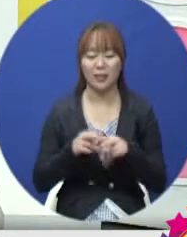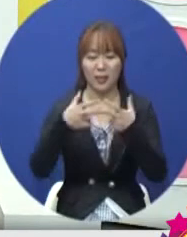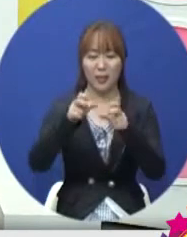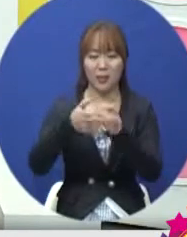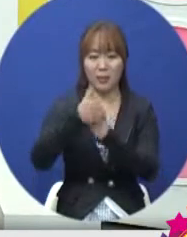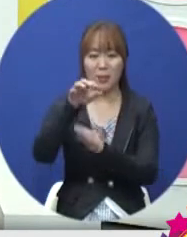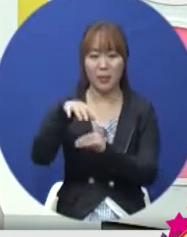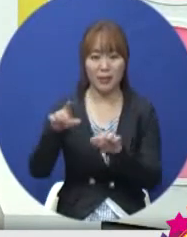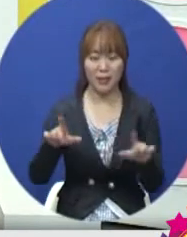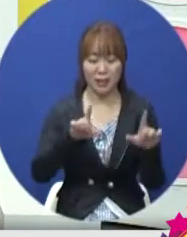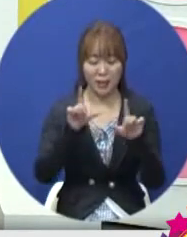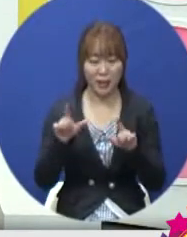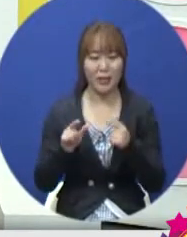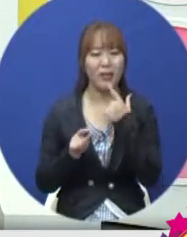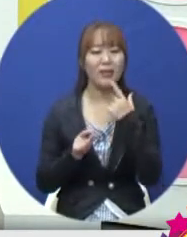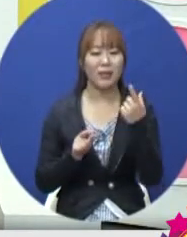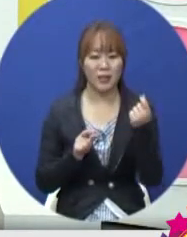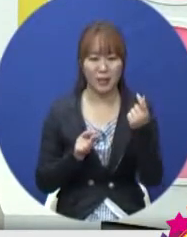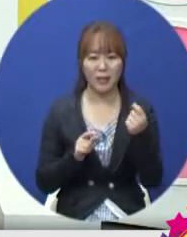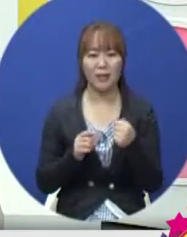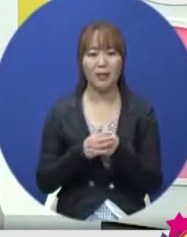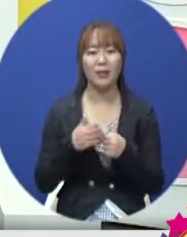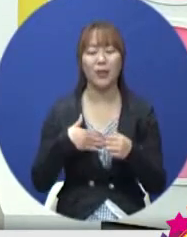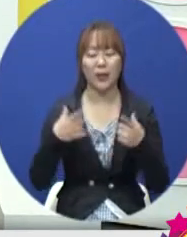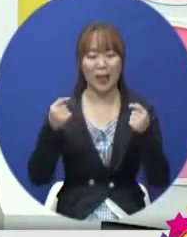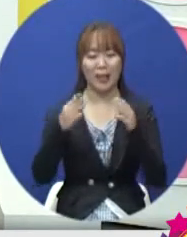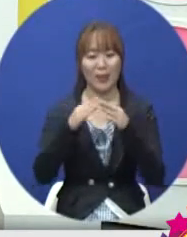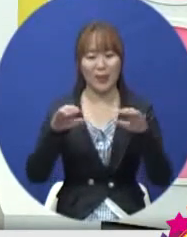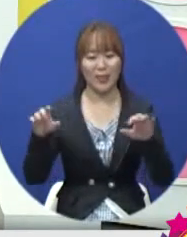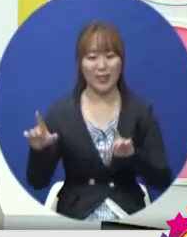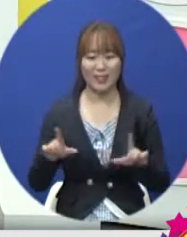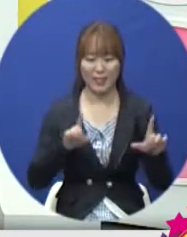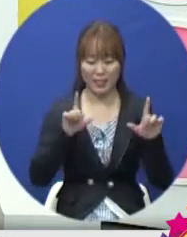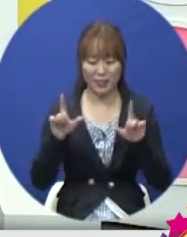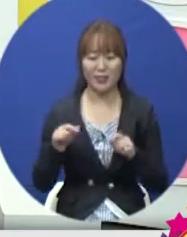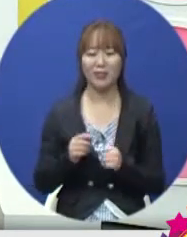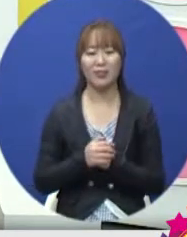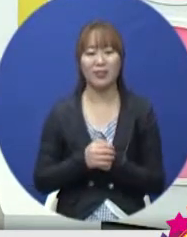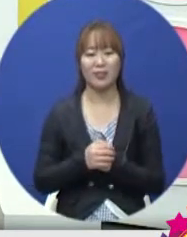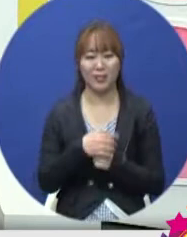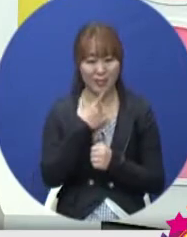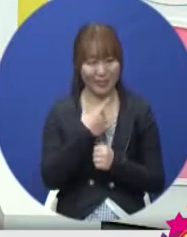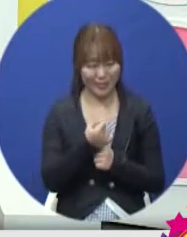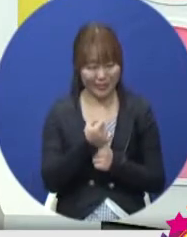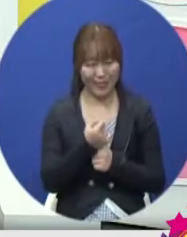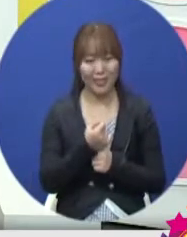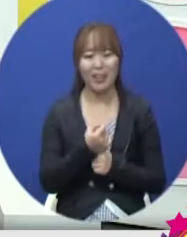성남시 네. 사세요. 네, 네. 저랑 같은 동네 사십니다. 아, 그러세요?